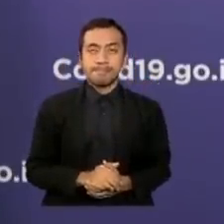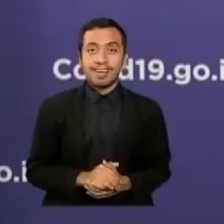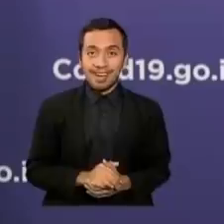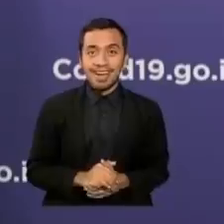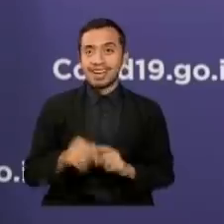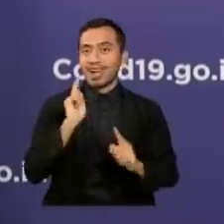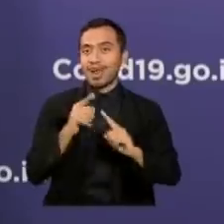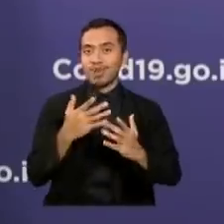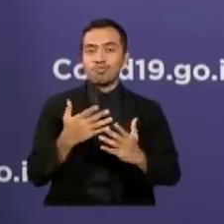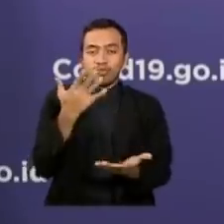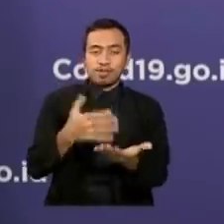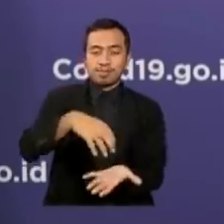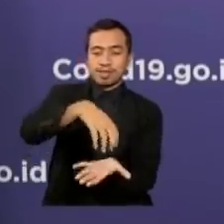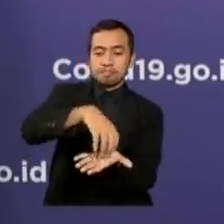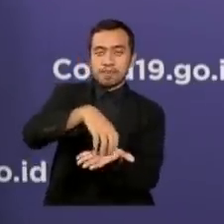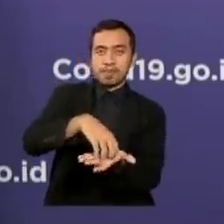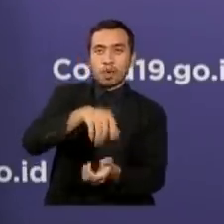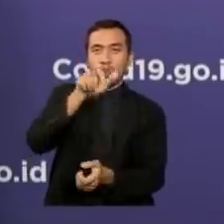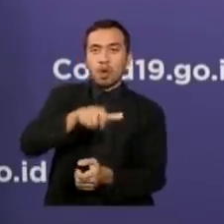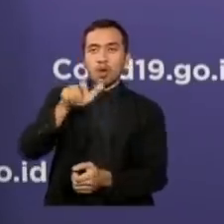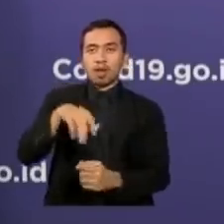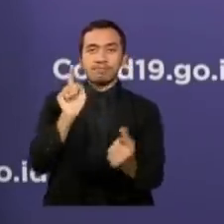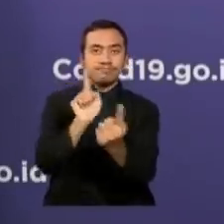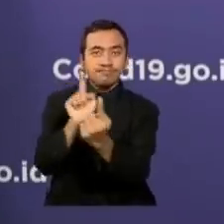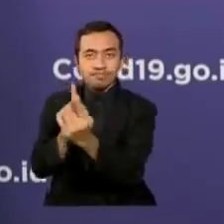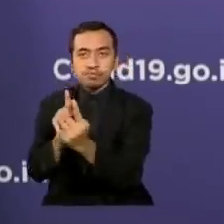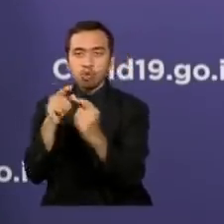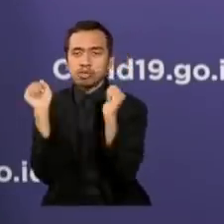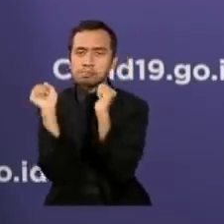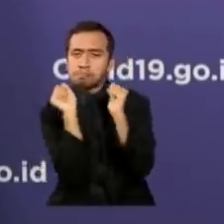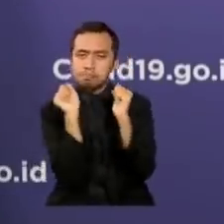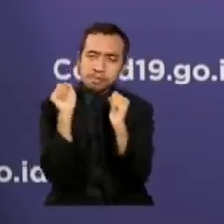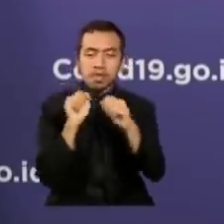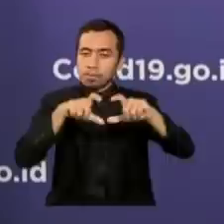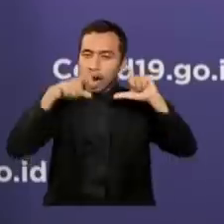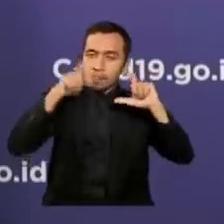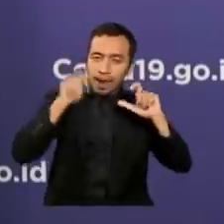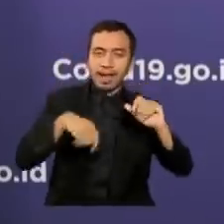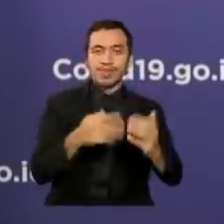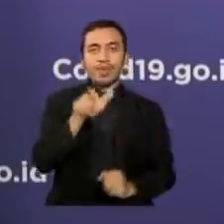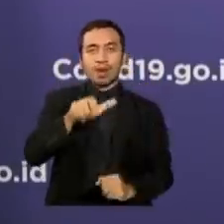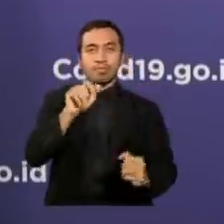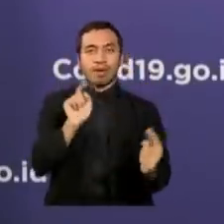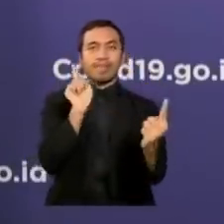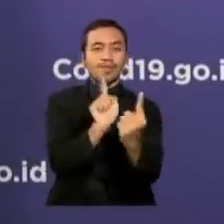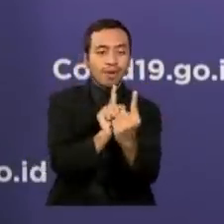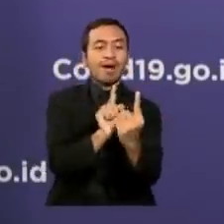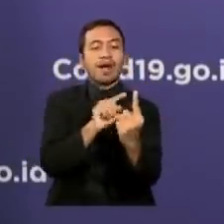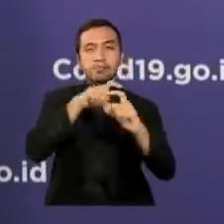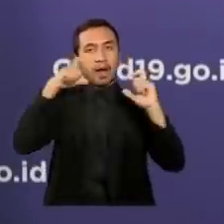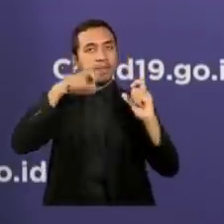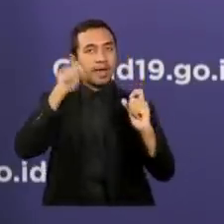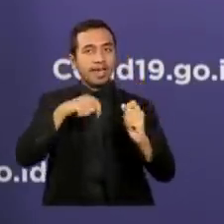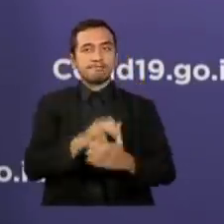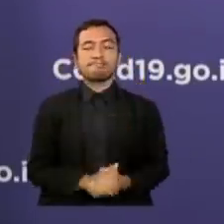berada dilingkungan yang penuh sesak atau berjumpa dengan orang lain saudara-saudari sekalian ada tiga